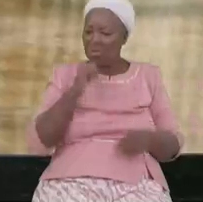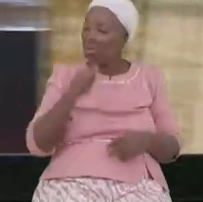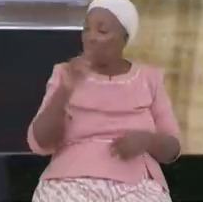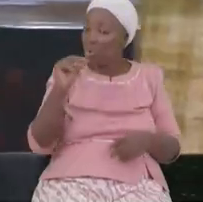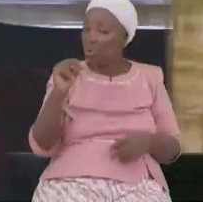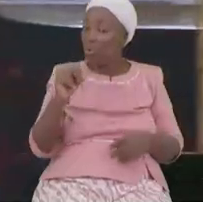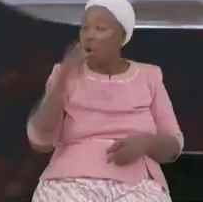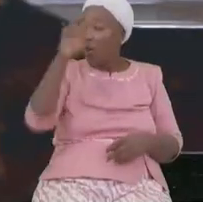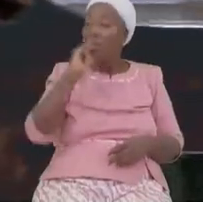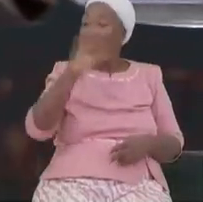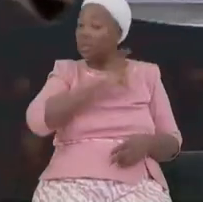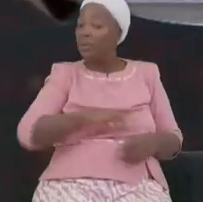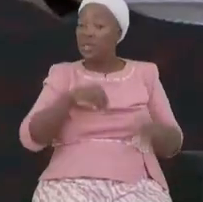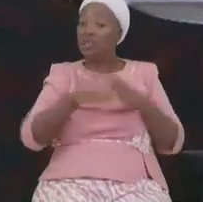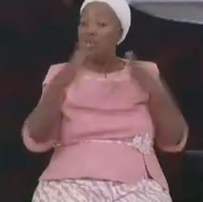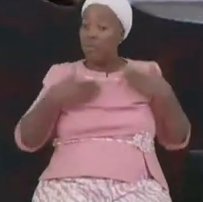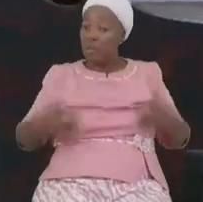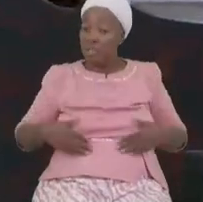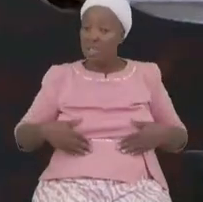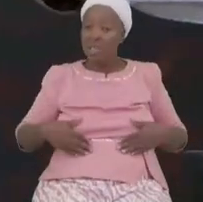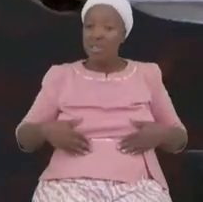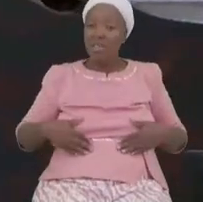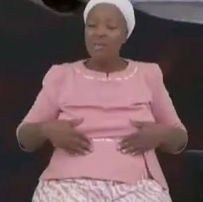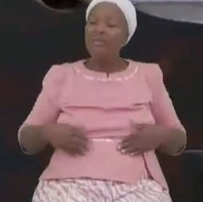est détruit. Peut-être qu'il ne s'intéresse pas à ça. Il s'intéresse